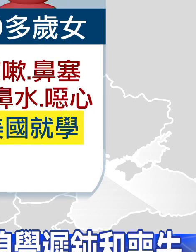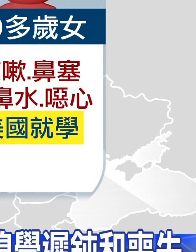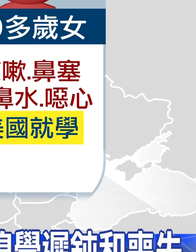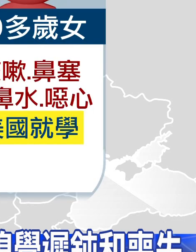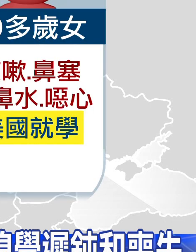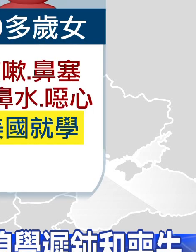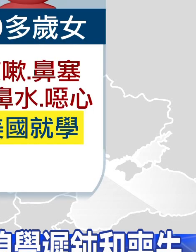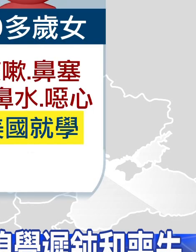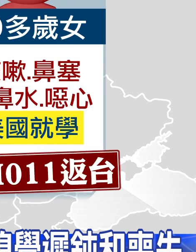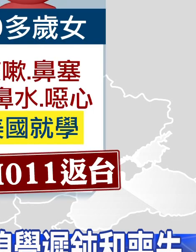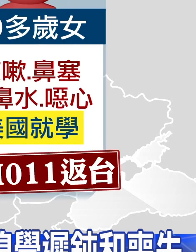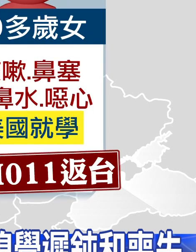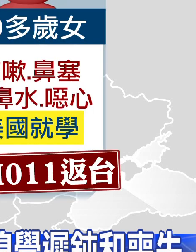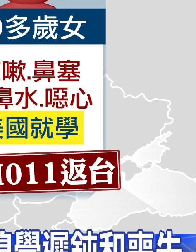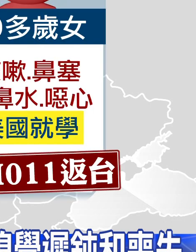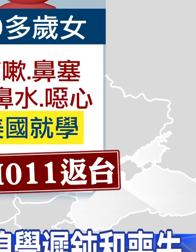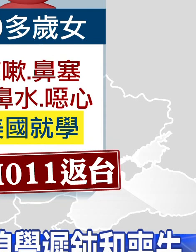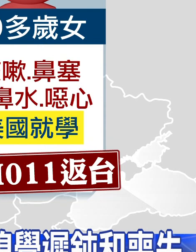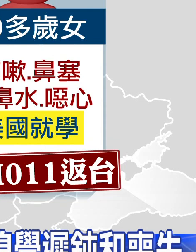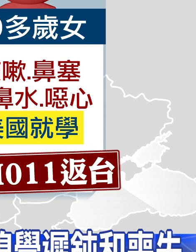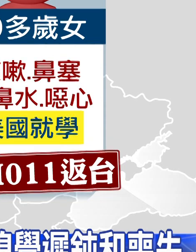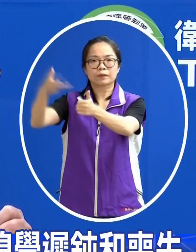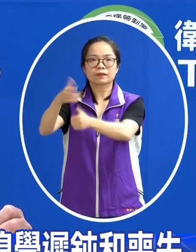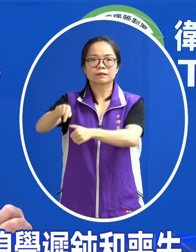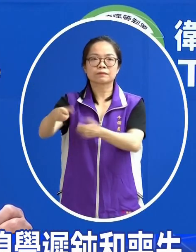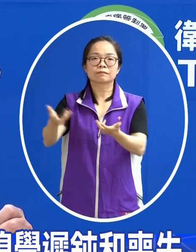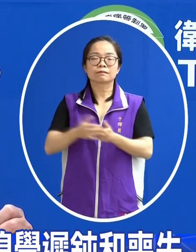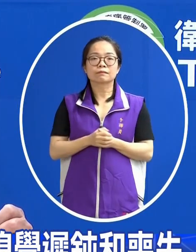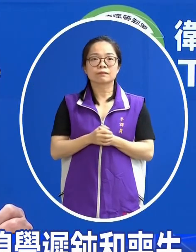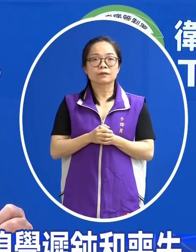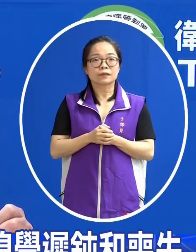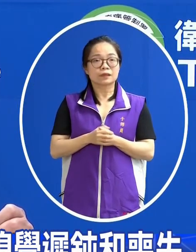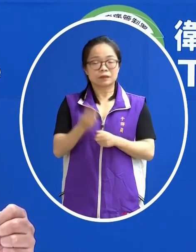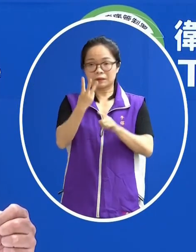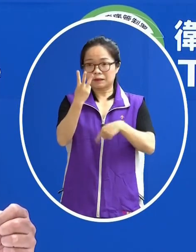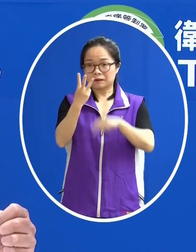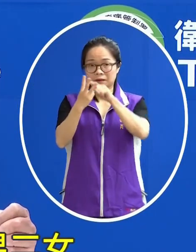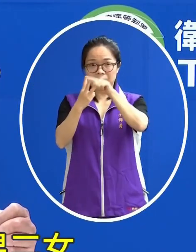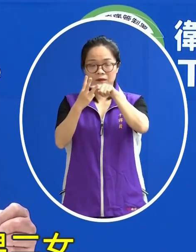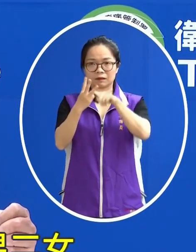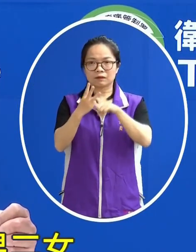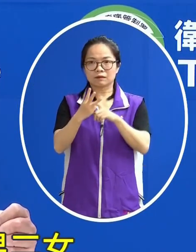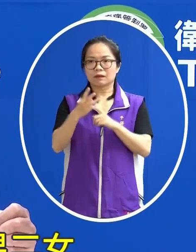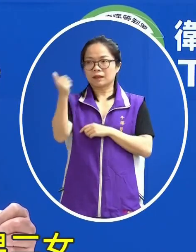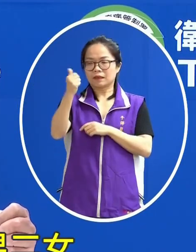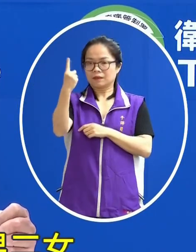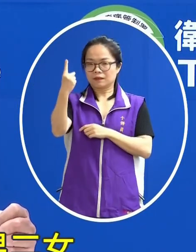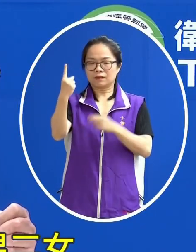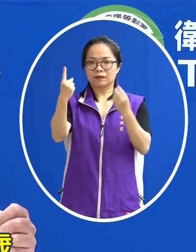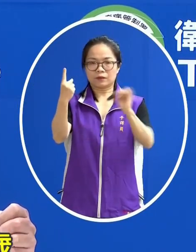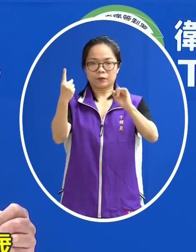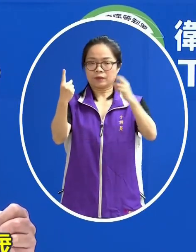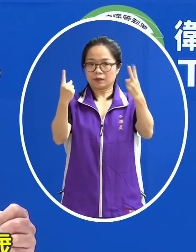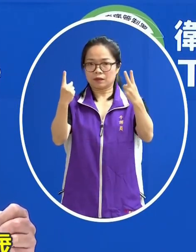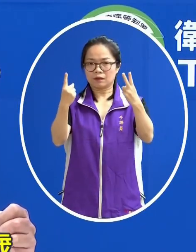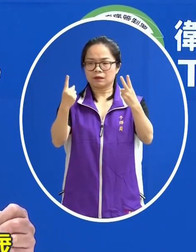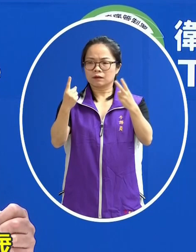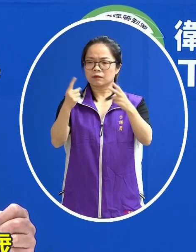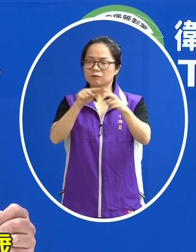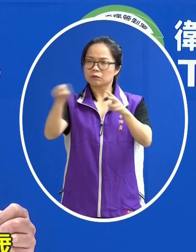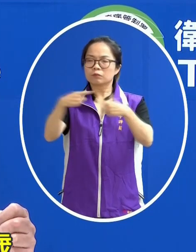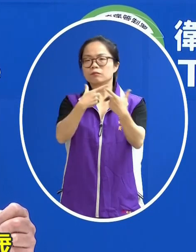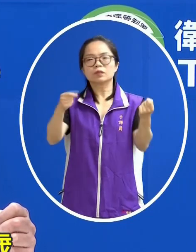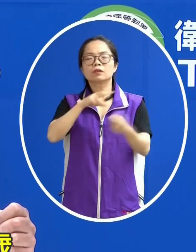性在美国就学，搭 CI011返台。 好，那其中这三位是一男二女，那年龄均为二十多